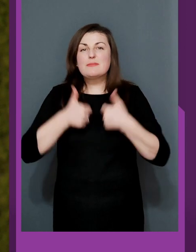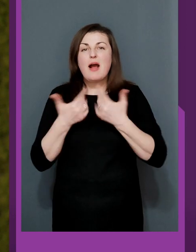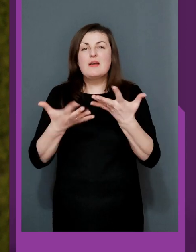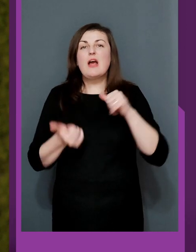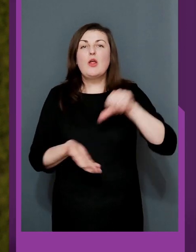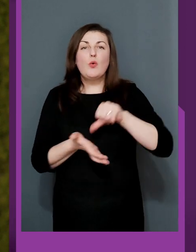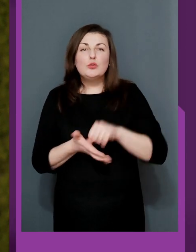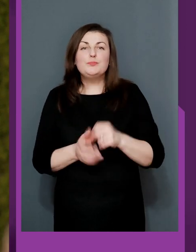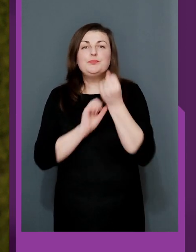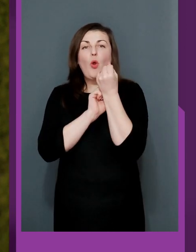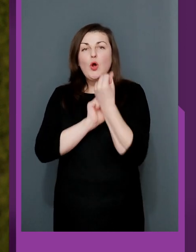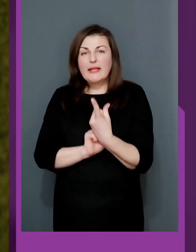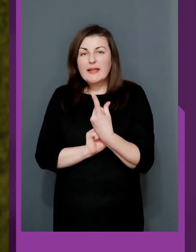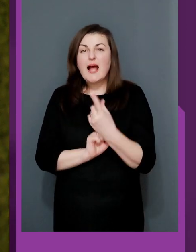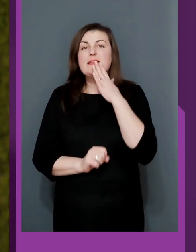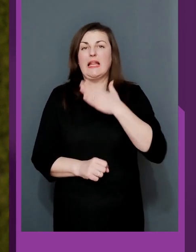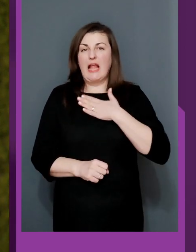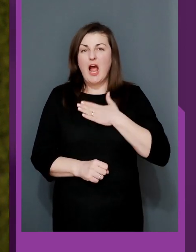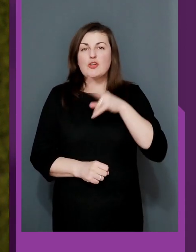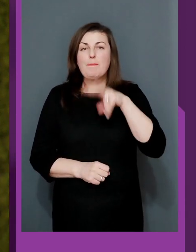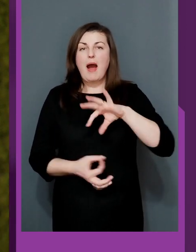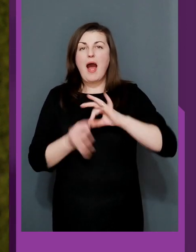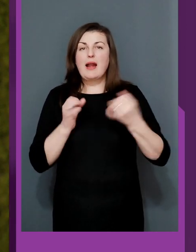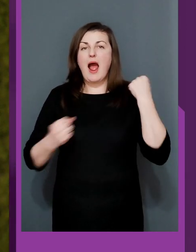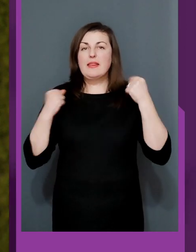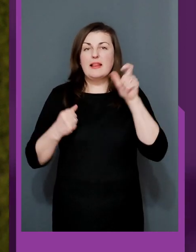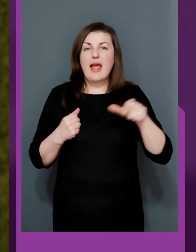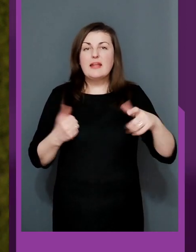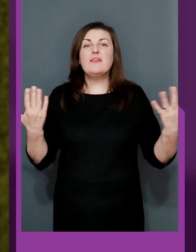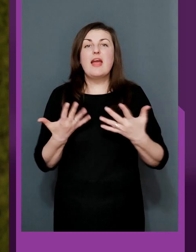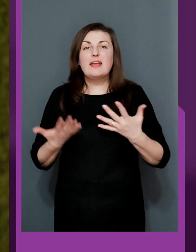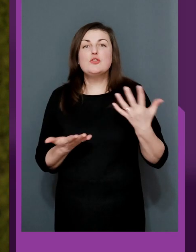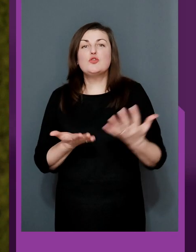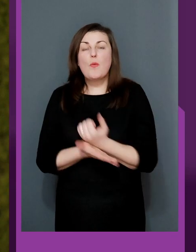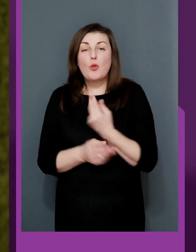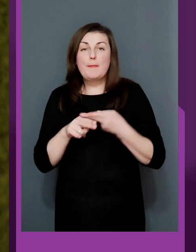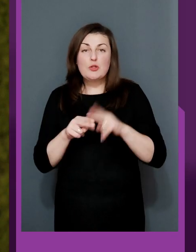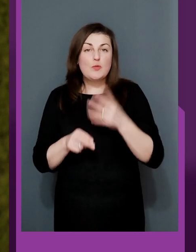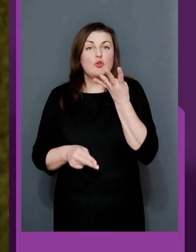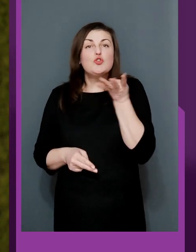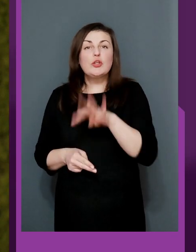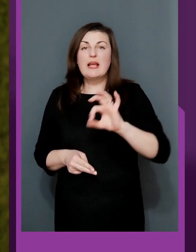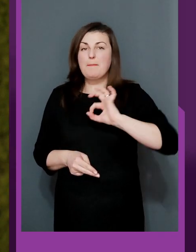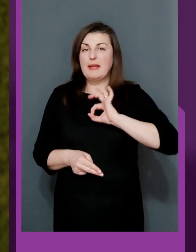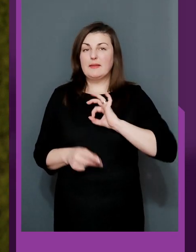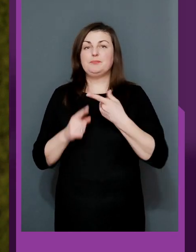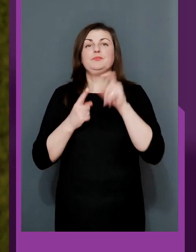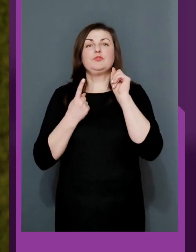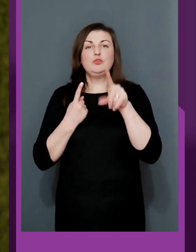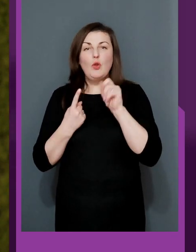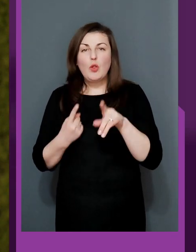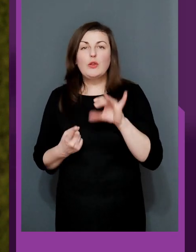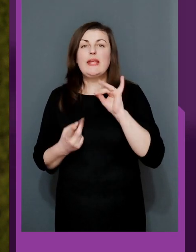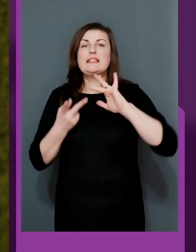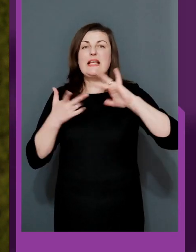змаганнях взяли участь 11 наших пар атлетів які здобули при цьому чотири медалі це і